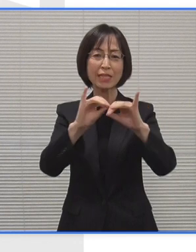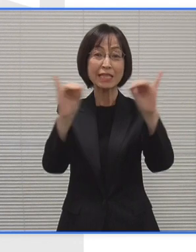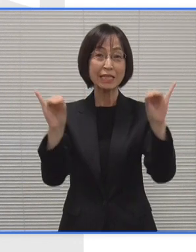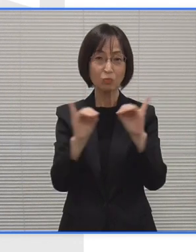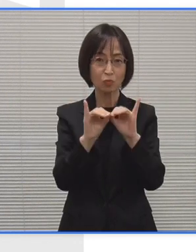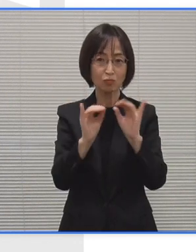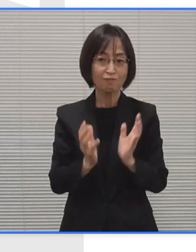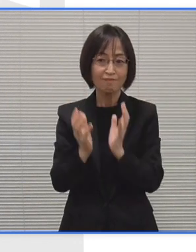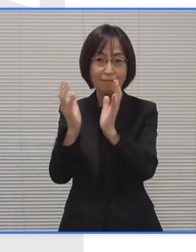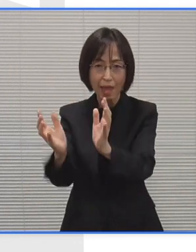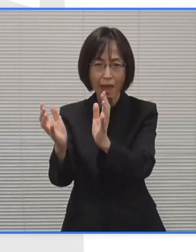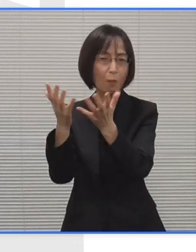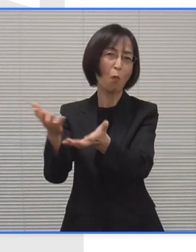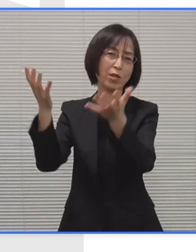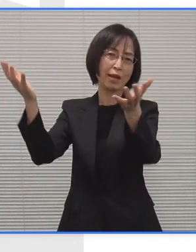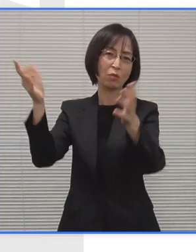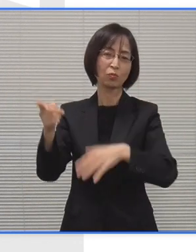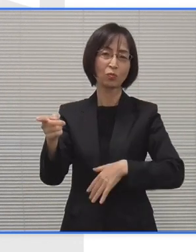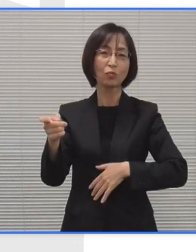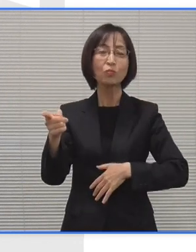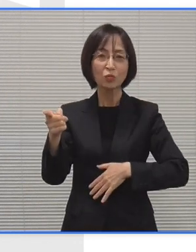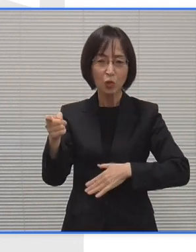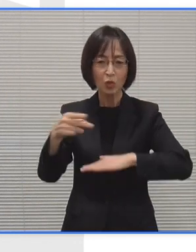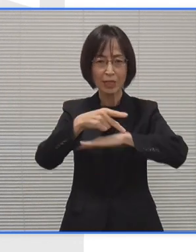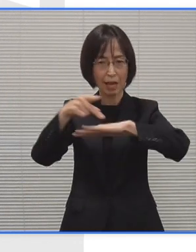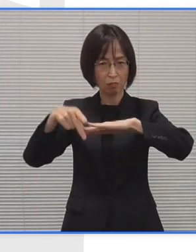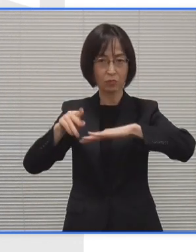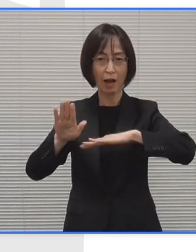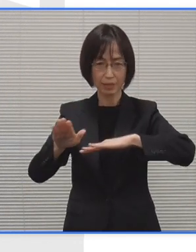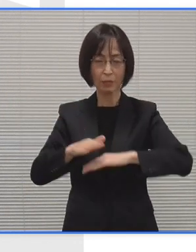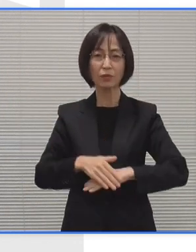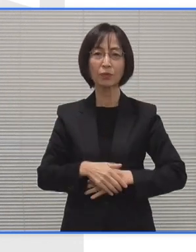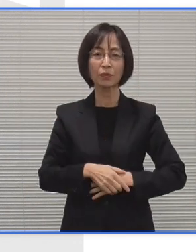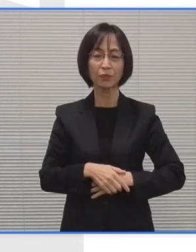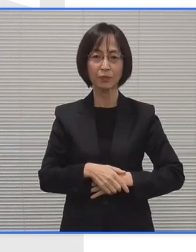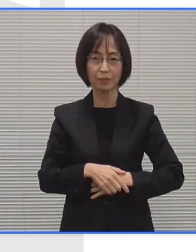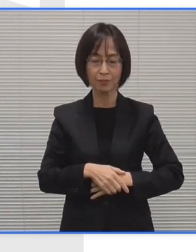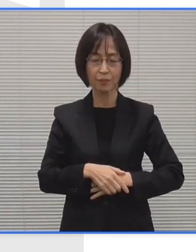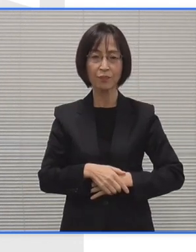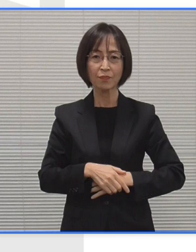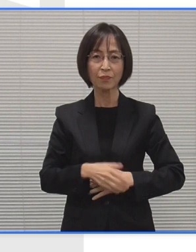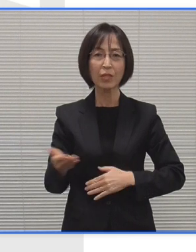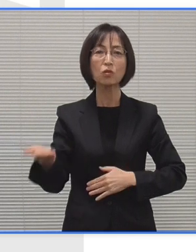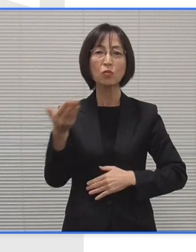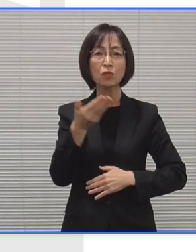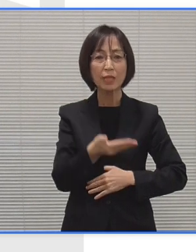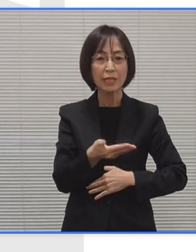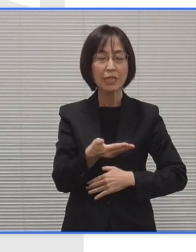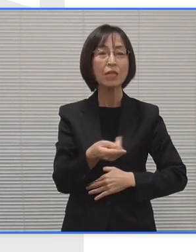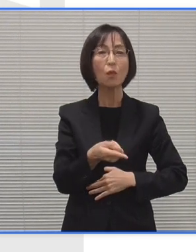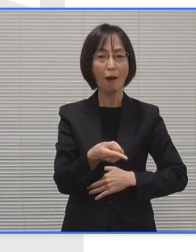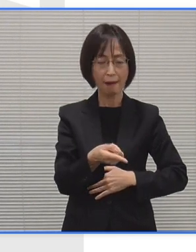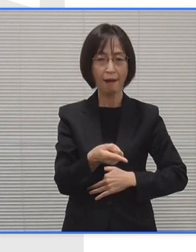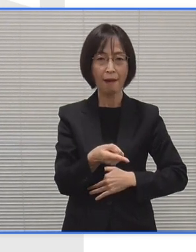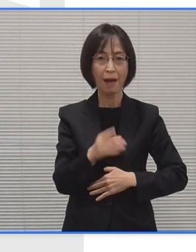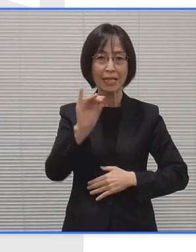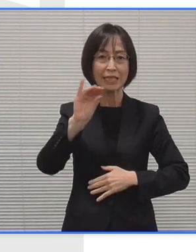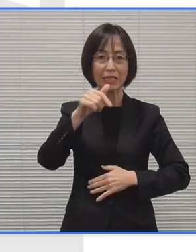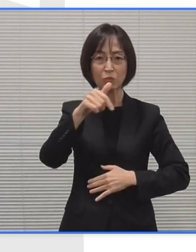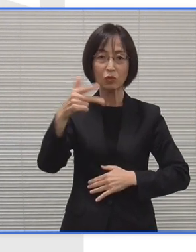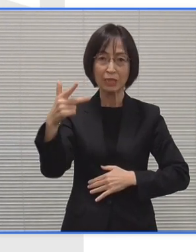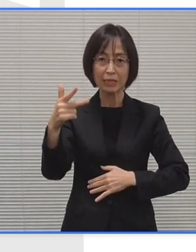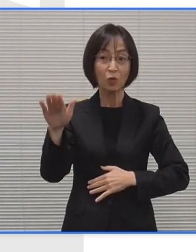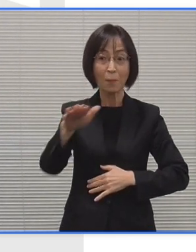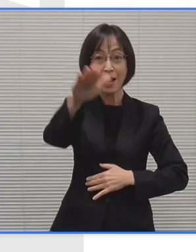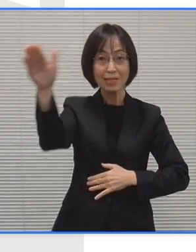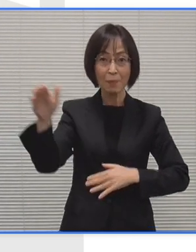市を盛り上げるというようなことを企画をしております。でまた次の週は今度は秩父市の皆様